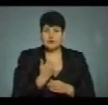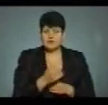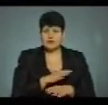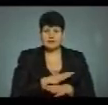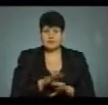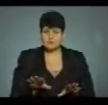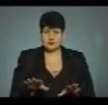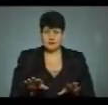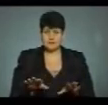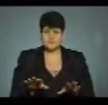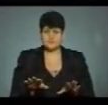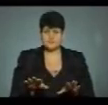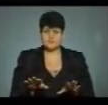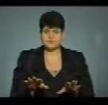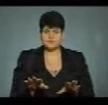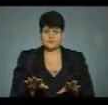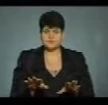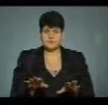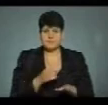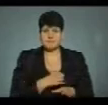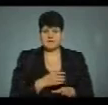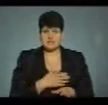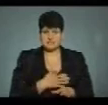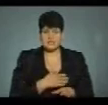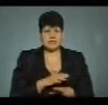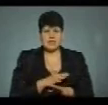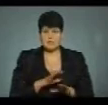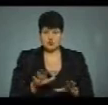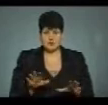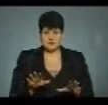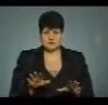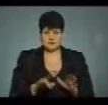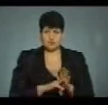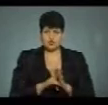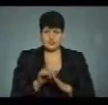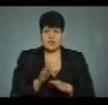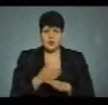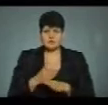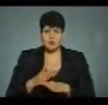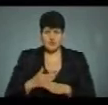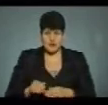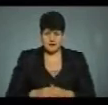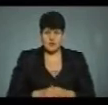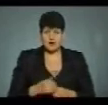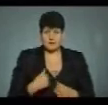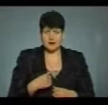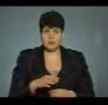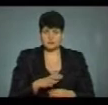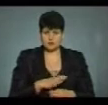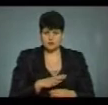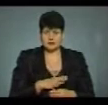була на стадії приватизації, не була почати розпаювання. А ми були на